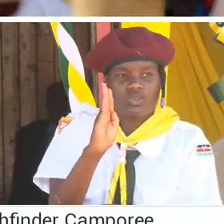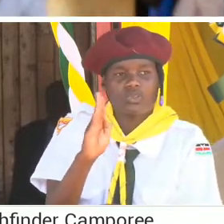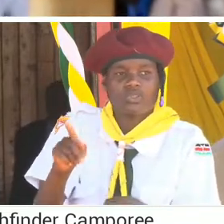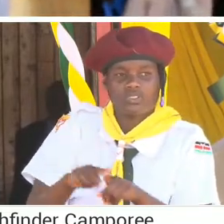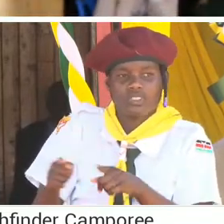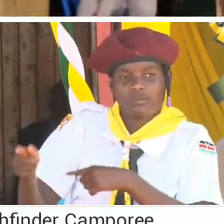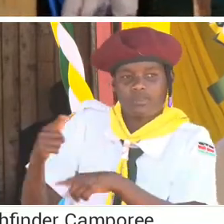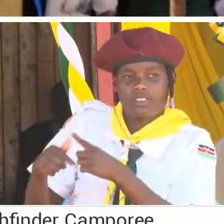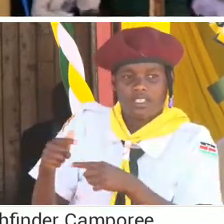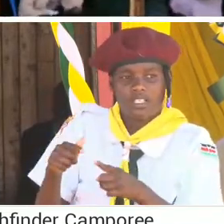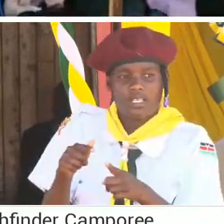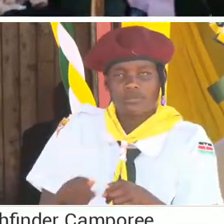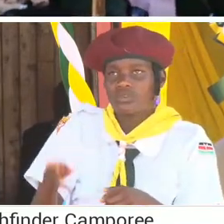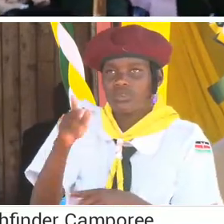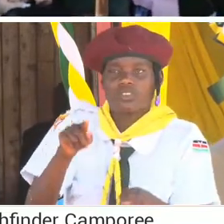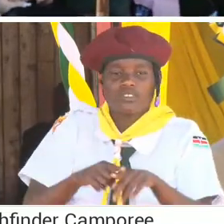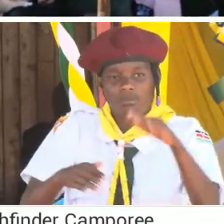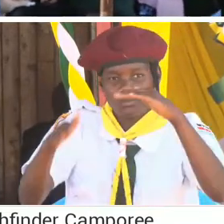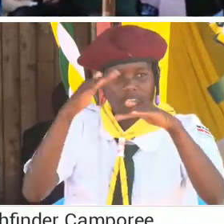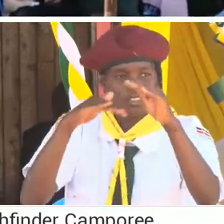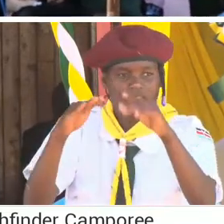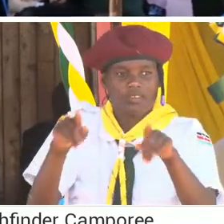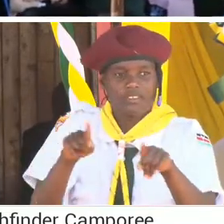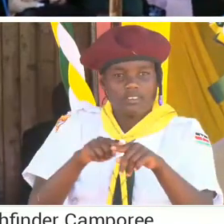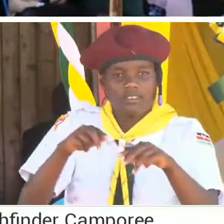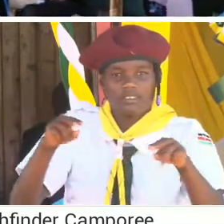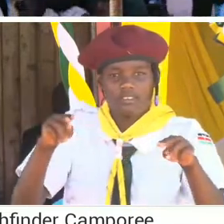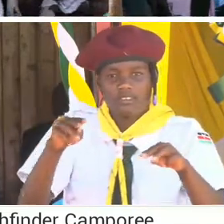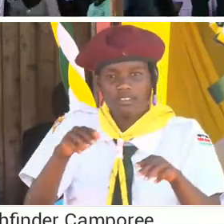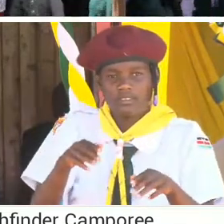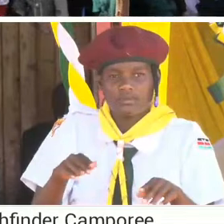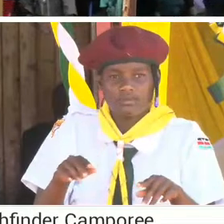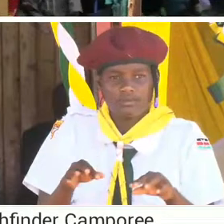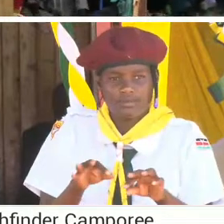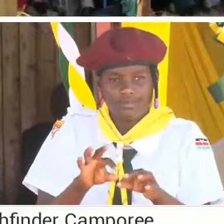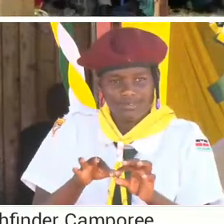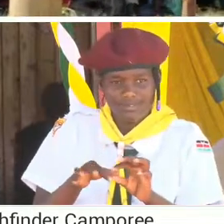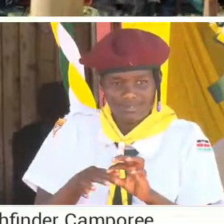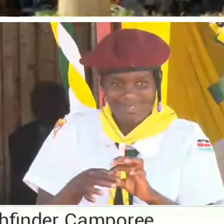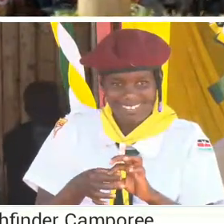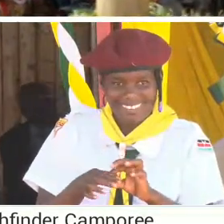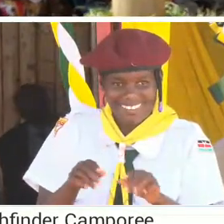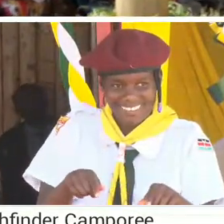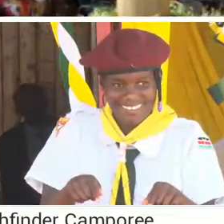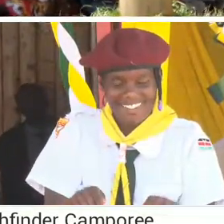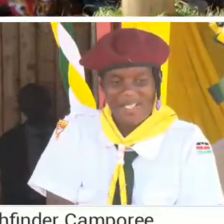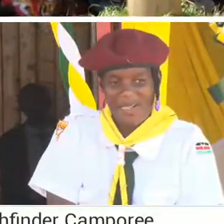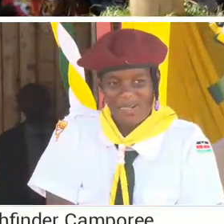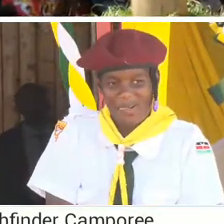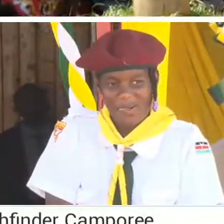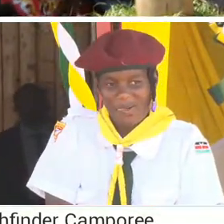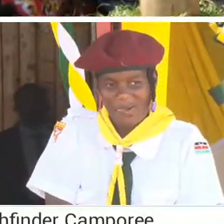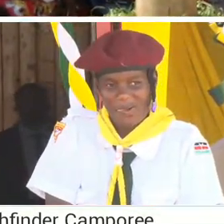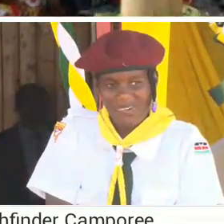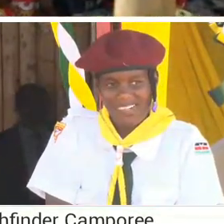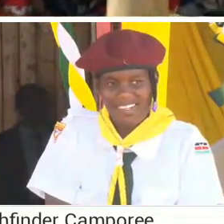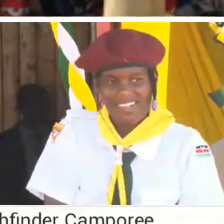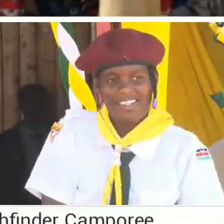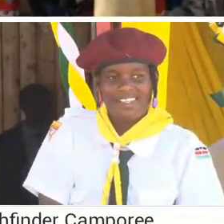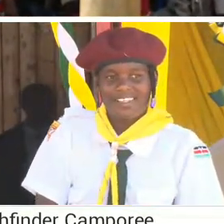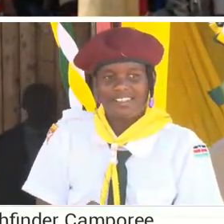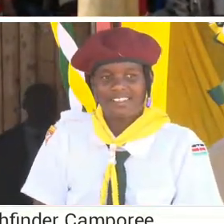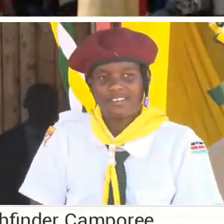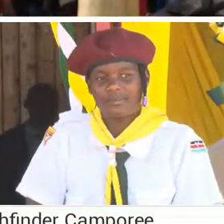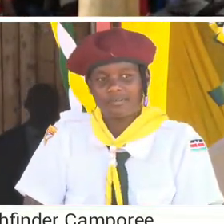yeye aliyezifanya mbingu na nchi na bahari. Na chemichemi za maji. Na chemichemi za maji. Na mimi nisioni hapo kwenye ile fungu